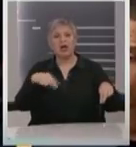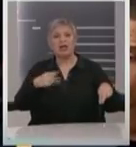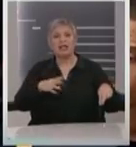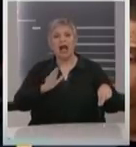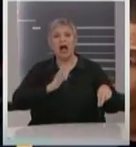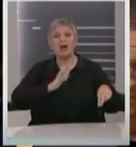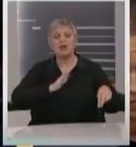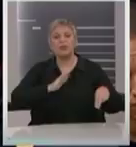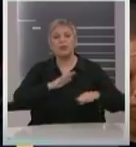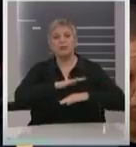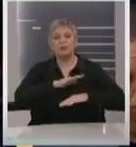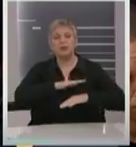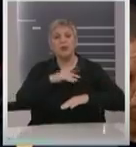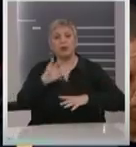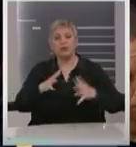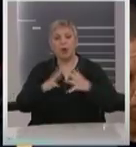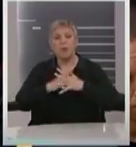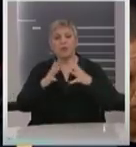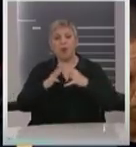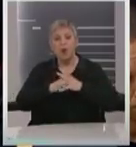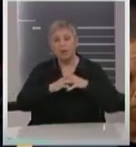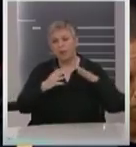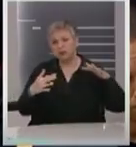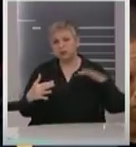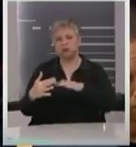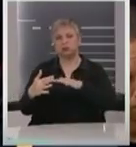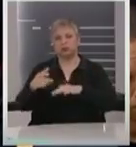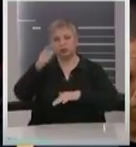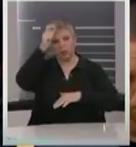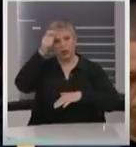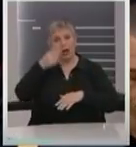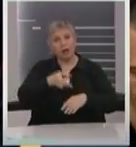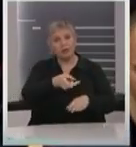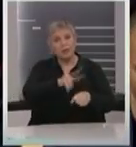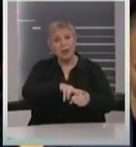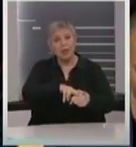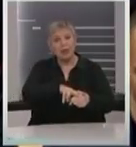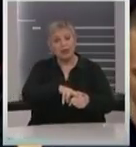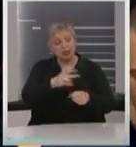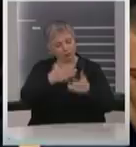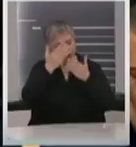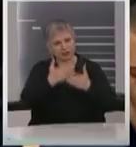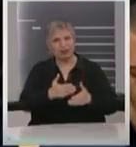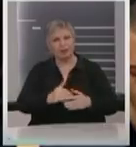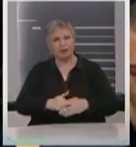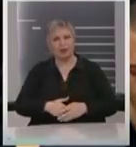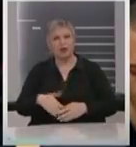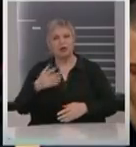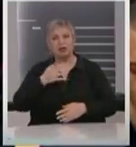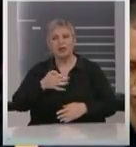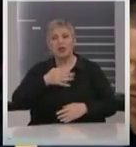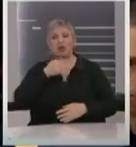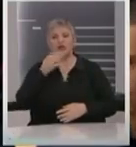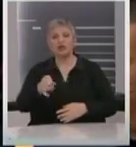πολεμώντας την ημισέλληνο? Και για του λόγου το αληθές, θα σας διαβάσω ονόματα μαχών